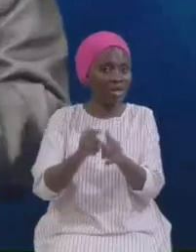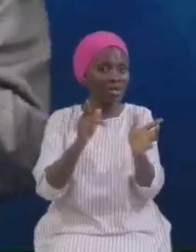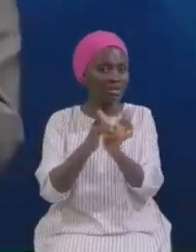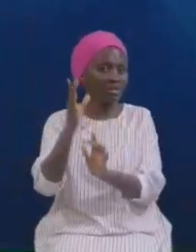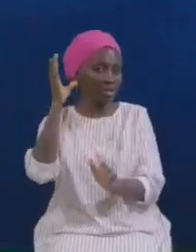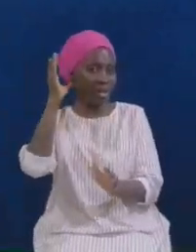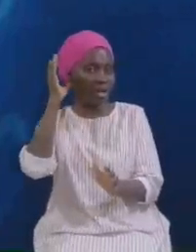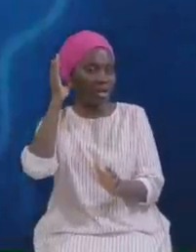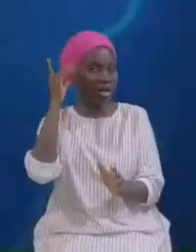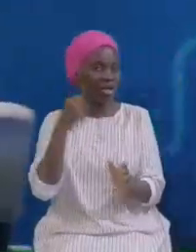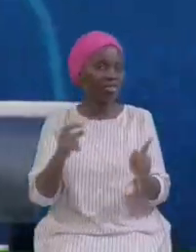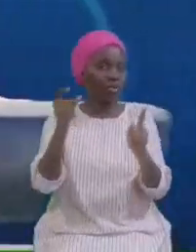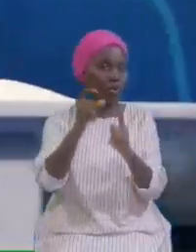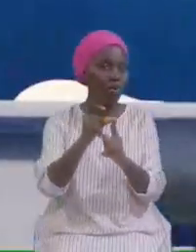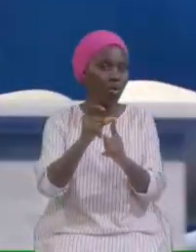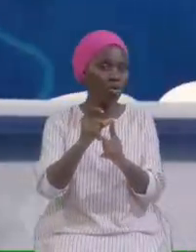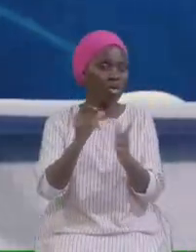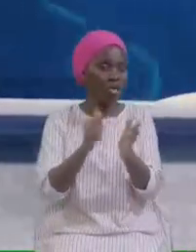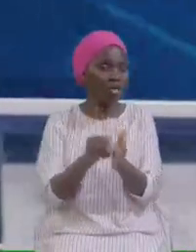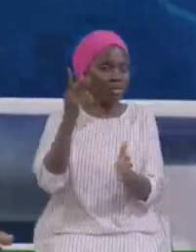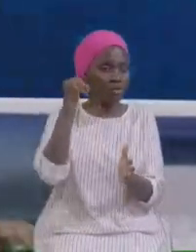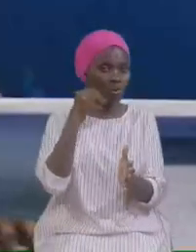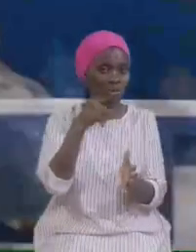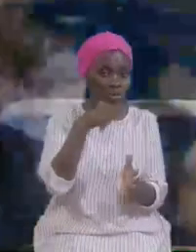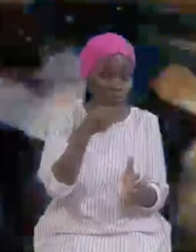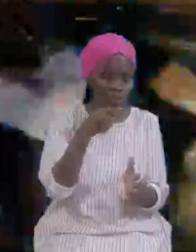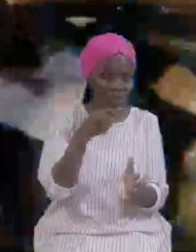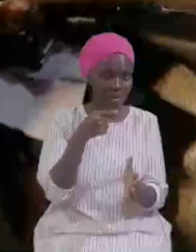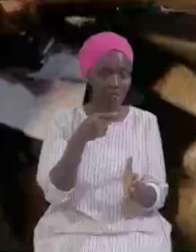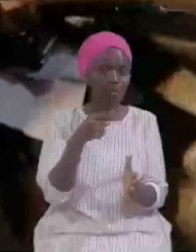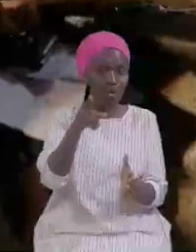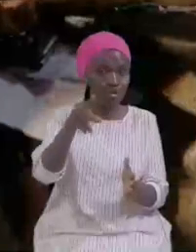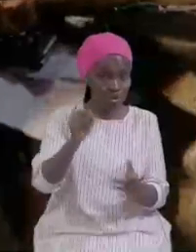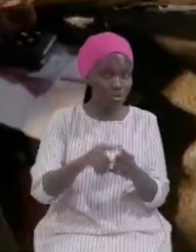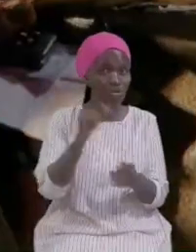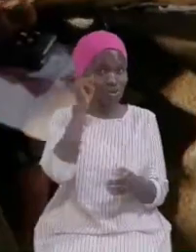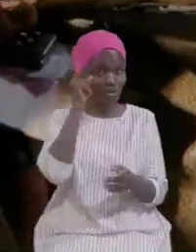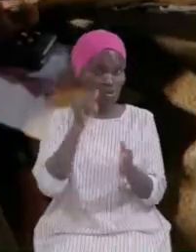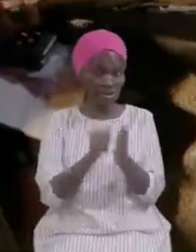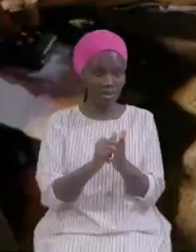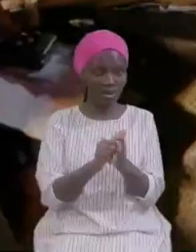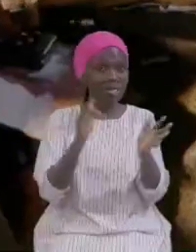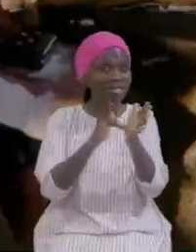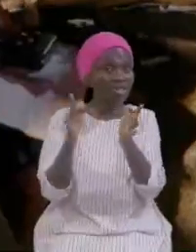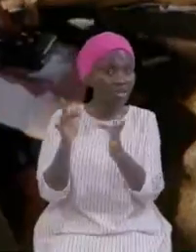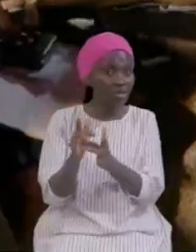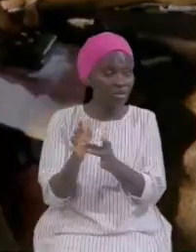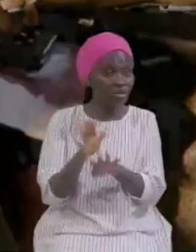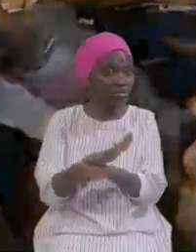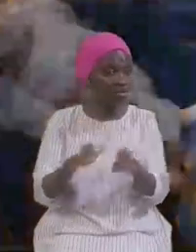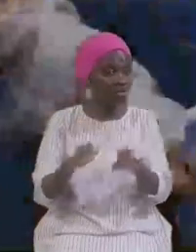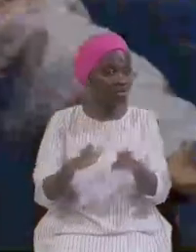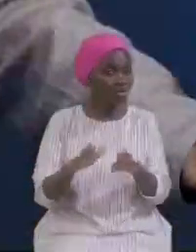Jésus s'en tenait compte de ses paroles. Tu te dois comprendre, Jésus